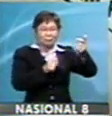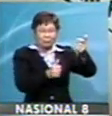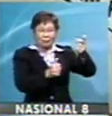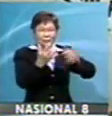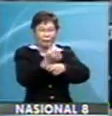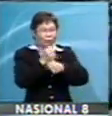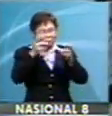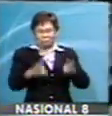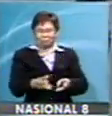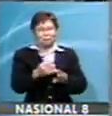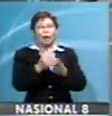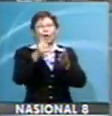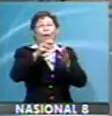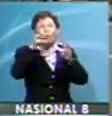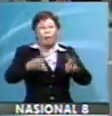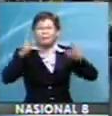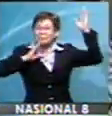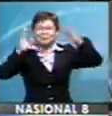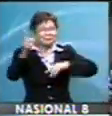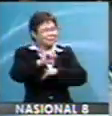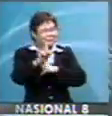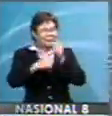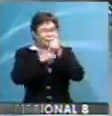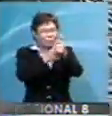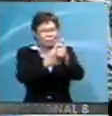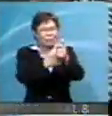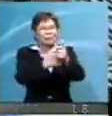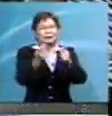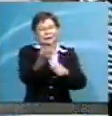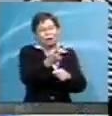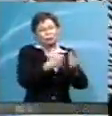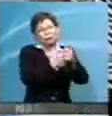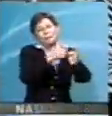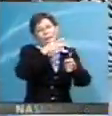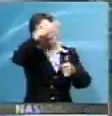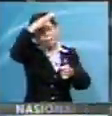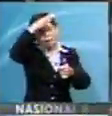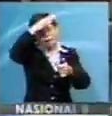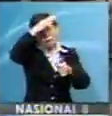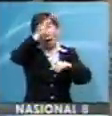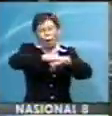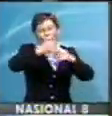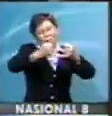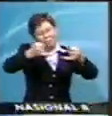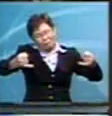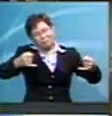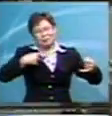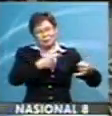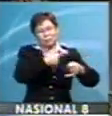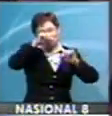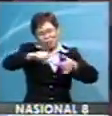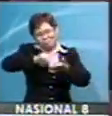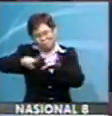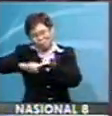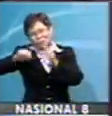mendapat kewaran tidak Oke dia akan mengikut status kedua Ibu Bapa beliau secara online pun kita boleh semak